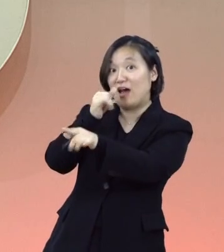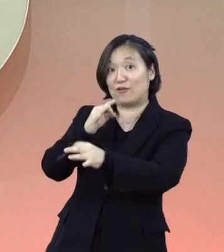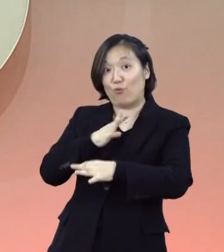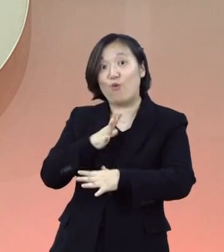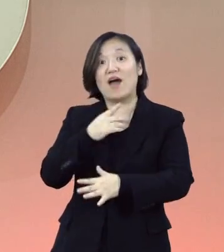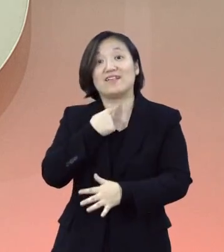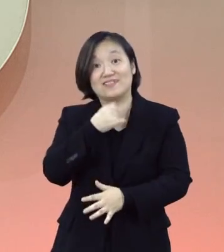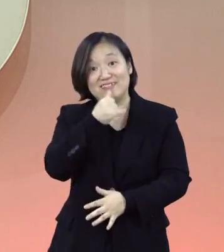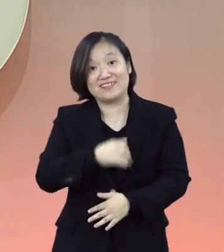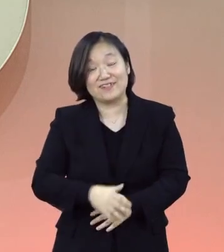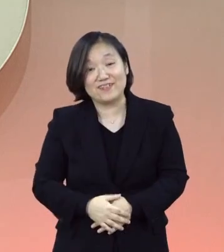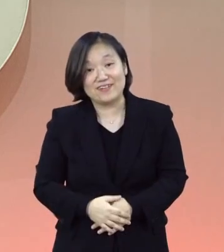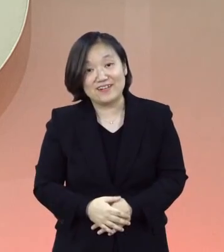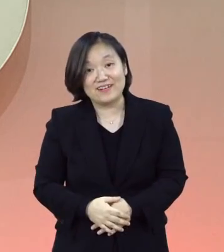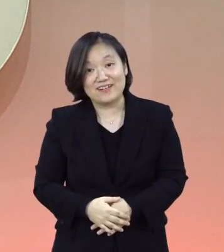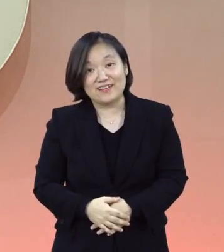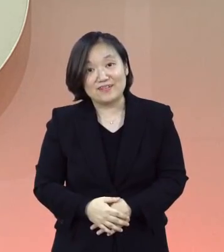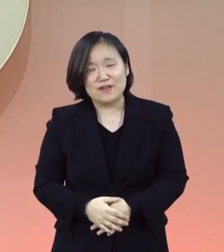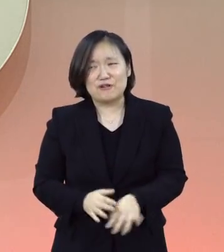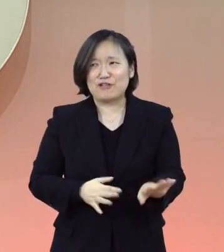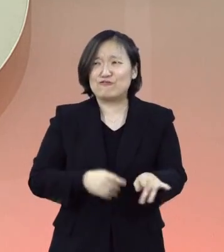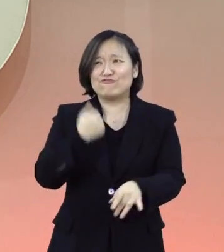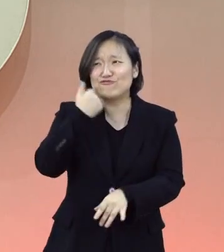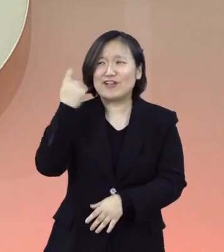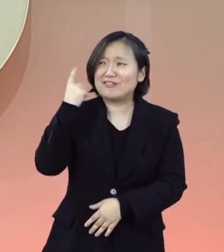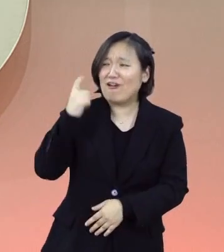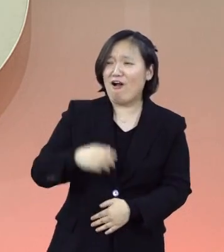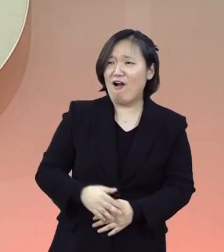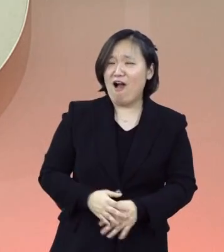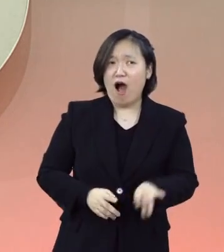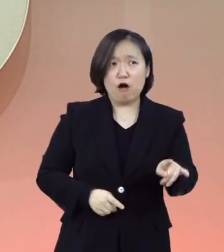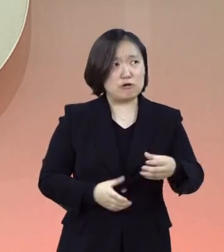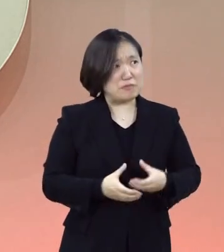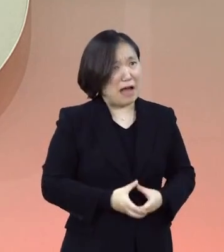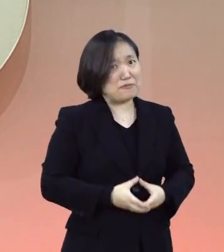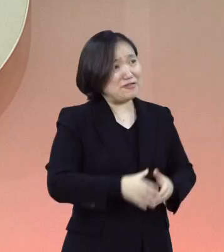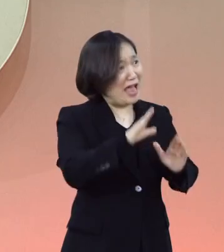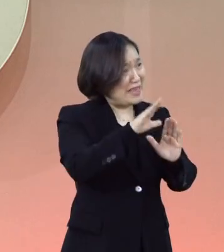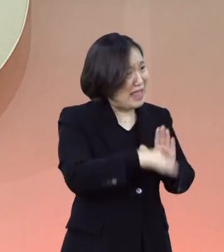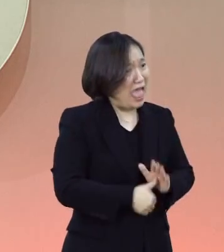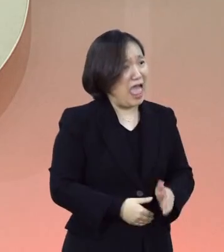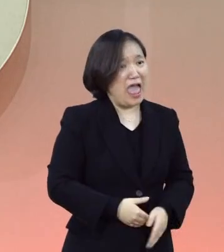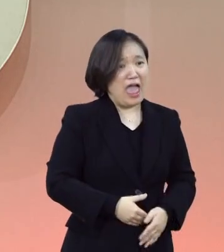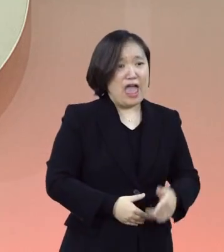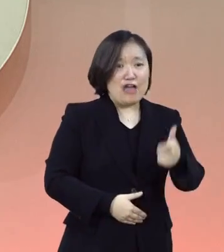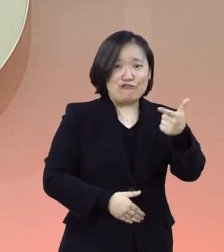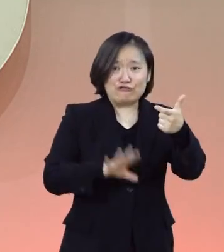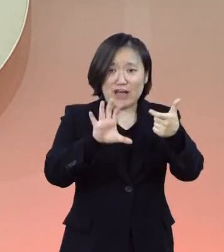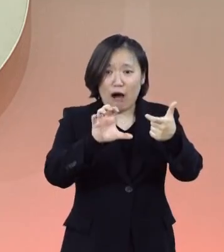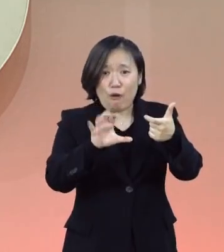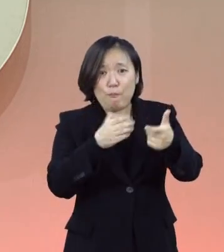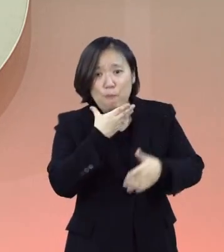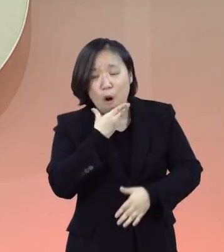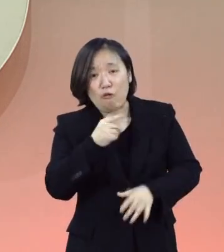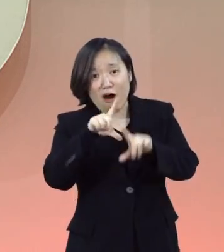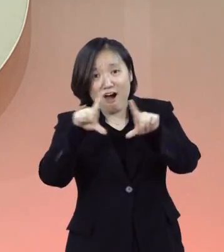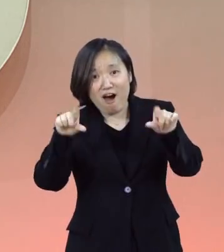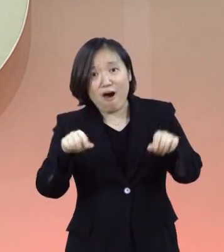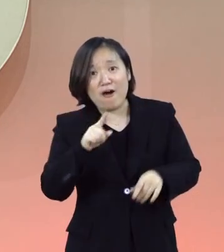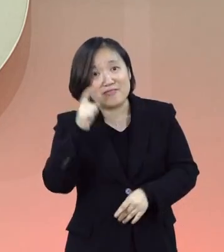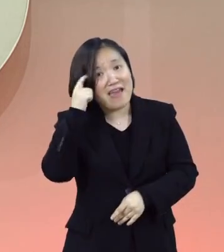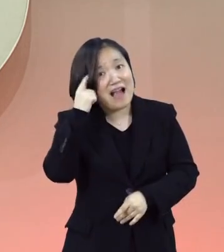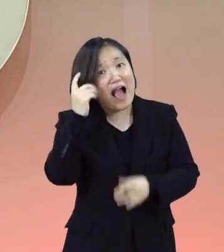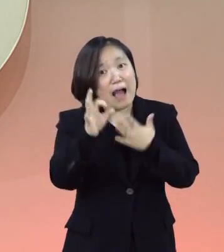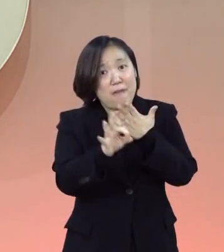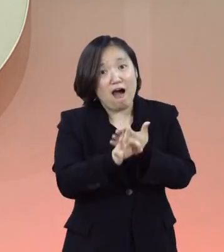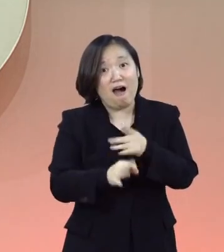이 얘기 듣고 그러면 참선하면서 로또 하면 로또 당첨되냐? 또 이렇게